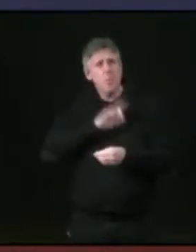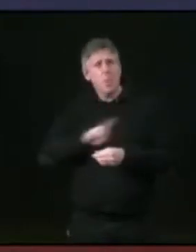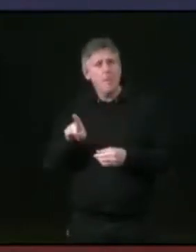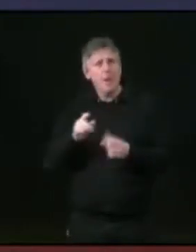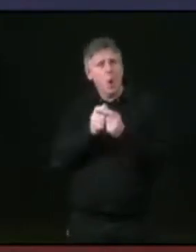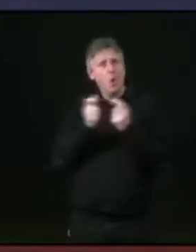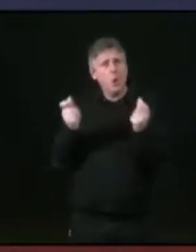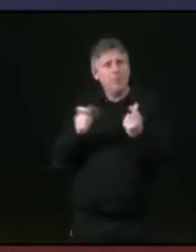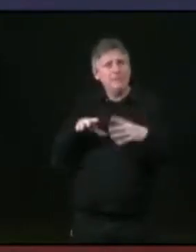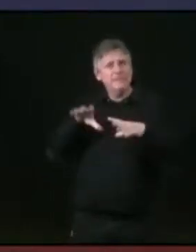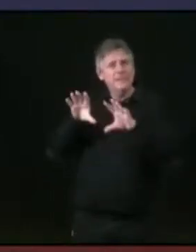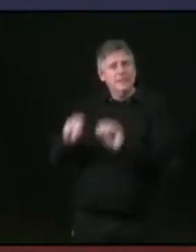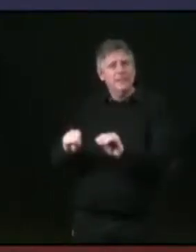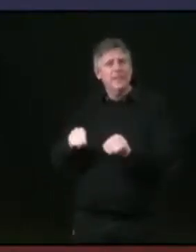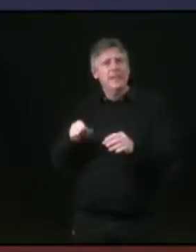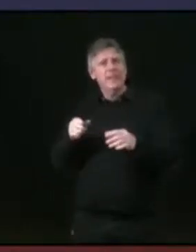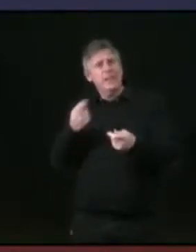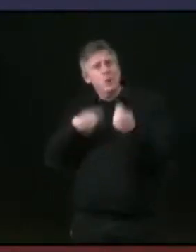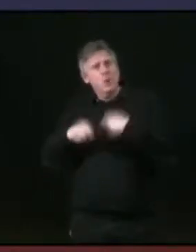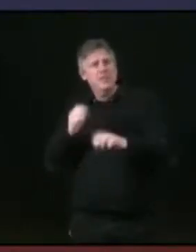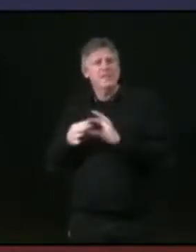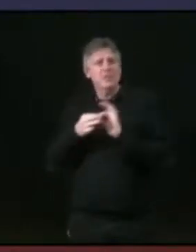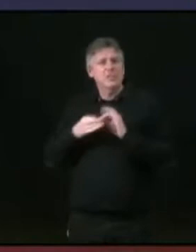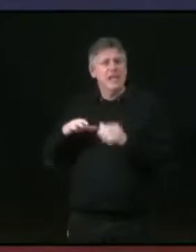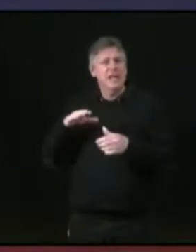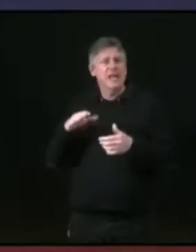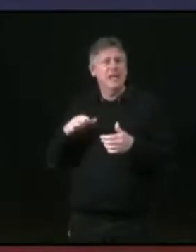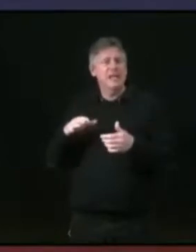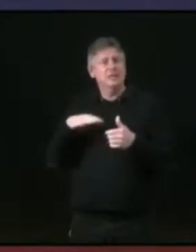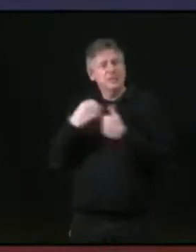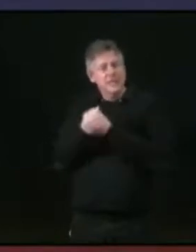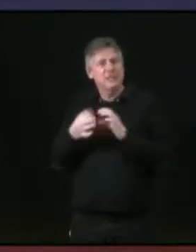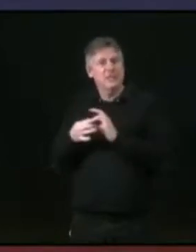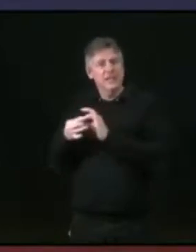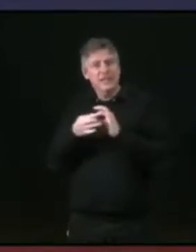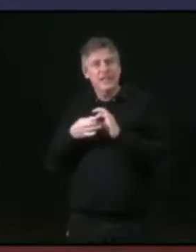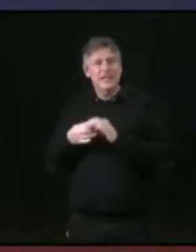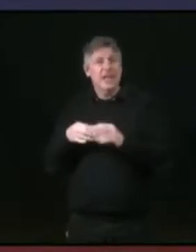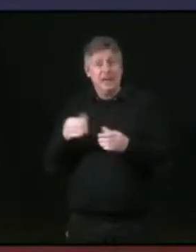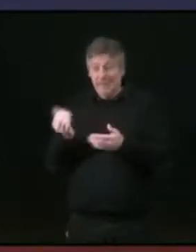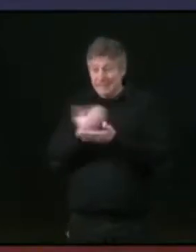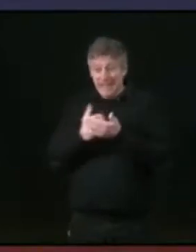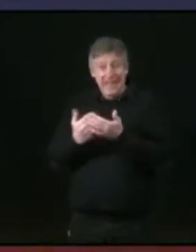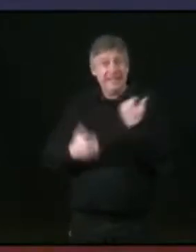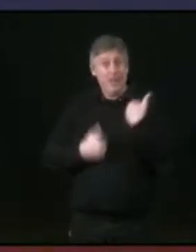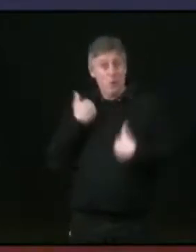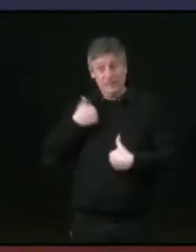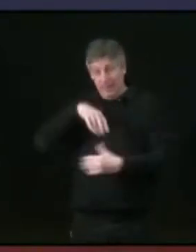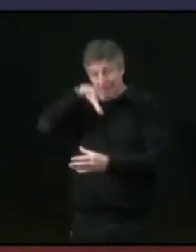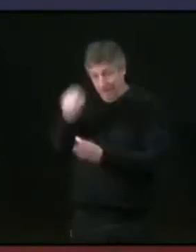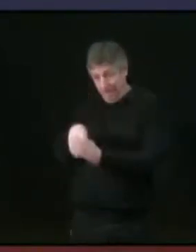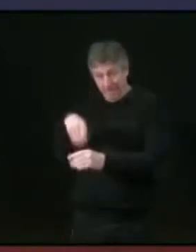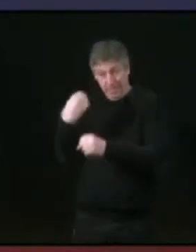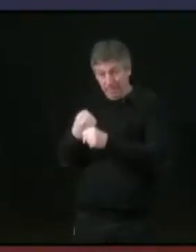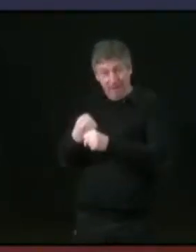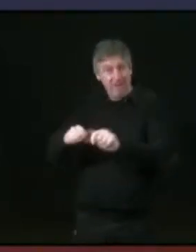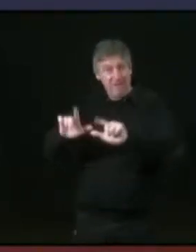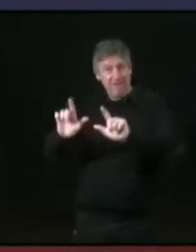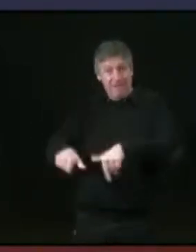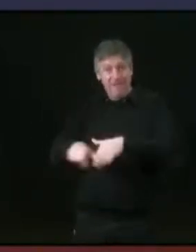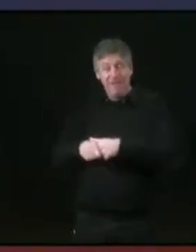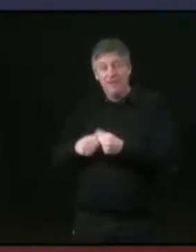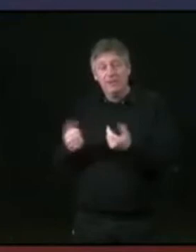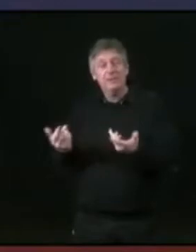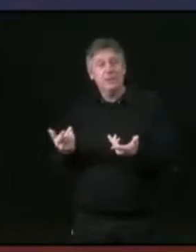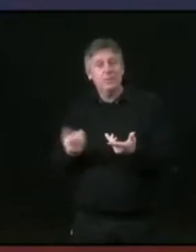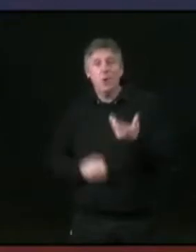cette entreprise de l'économie sociale et solidaire qui travaille avec des salariés handicapés et qui aurait permis